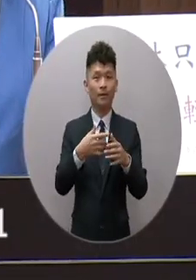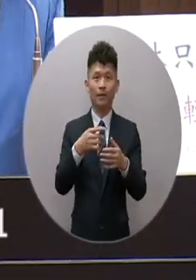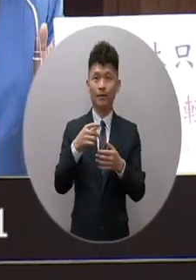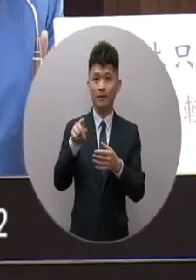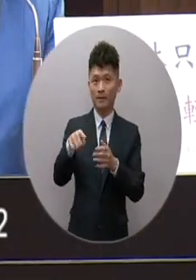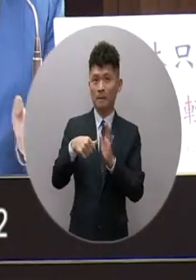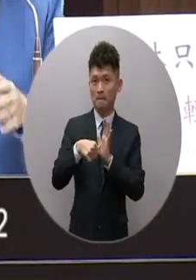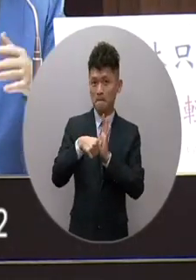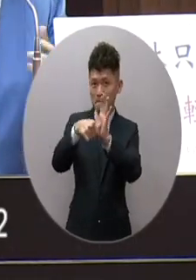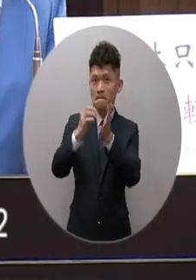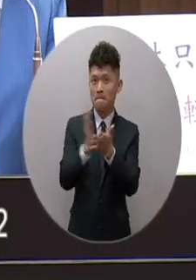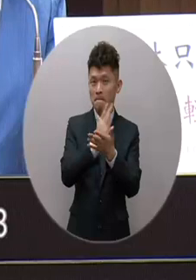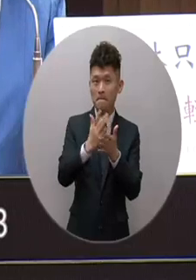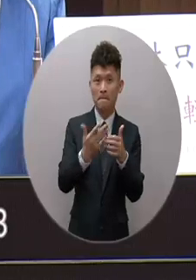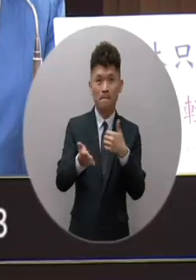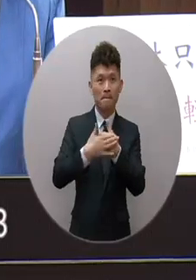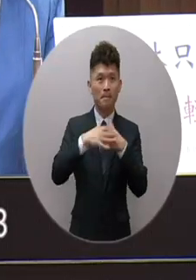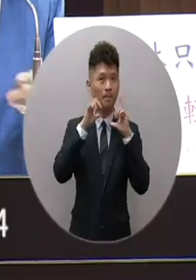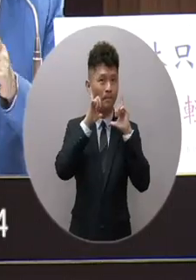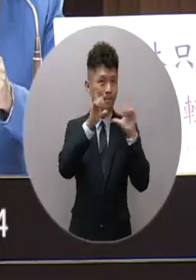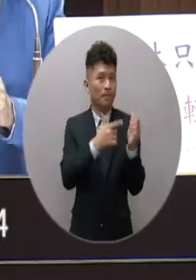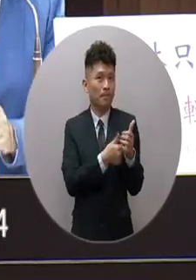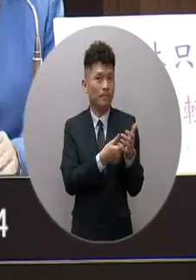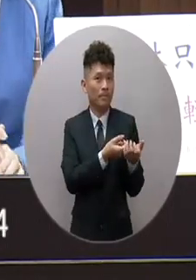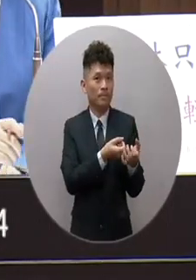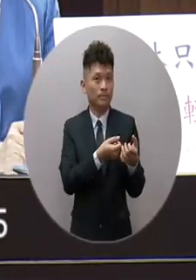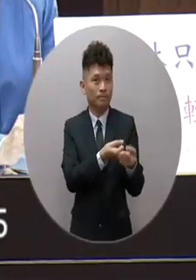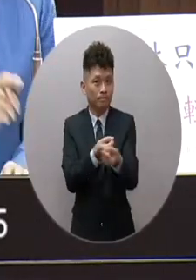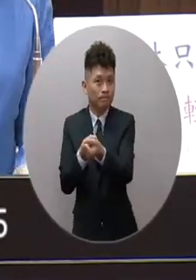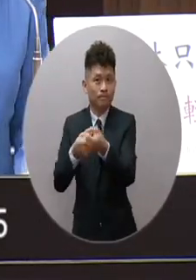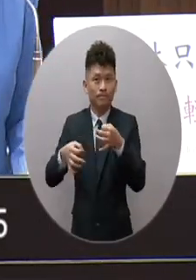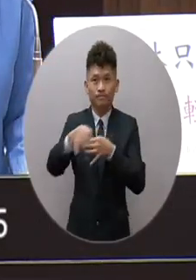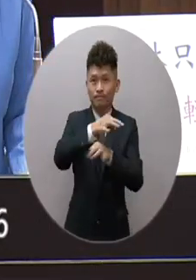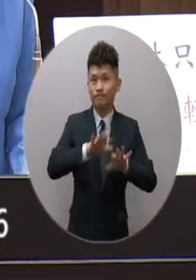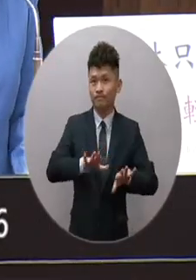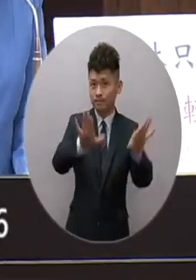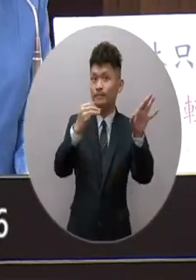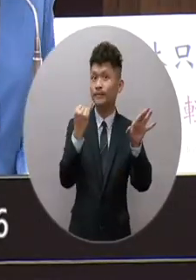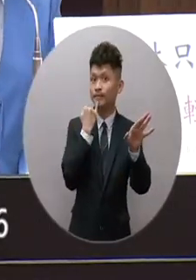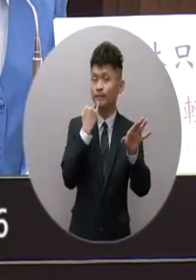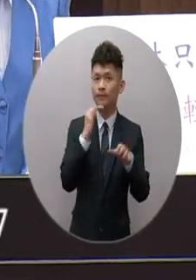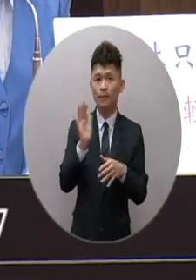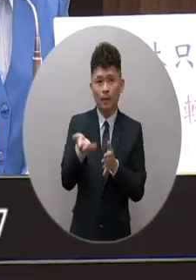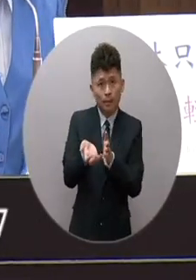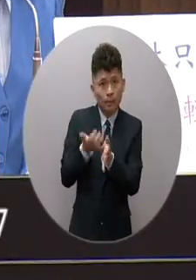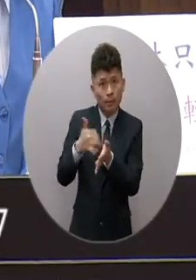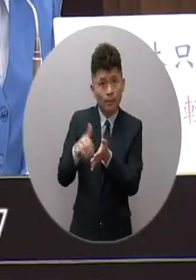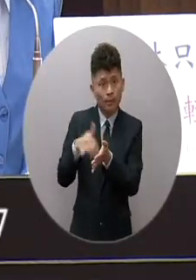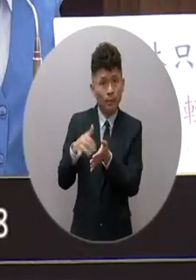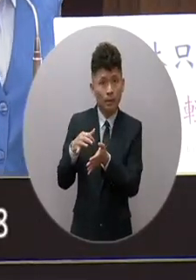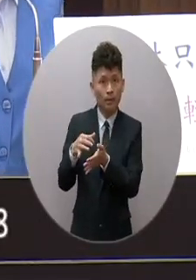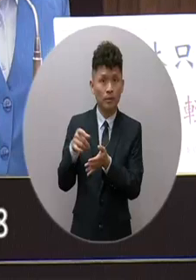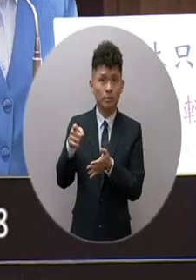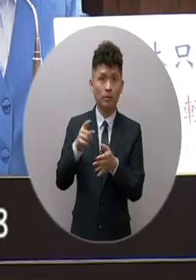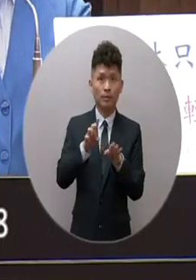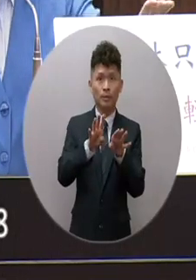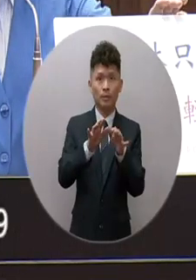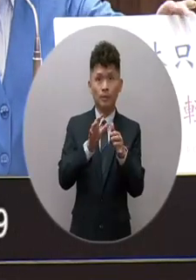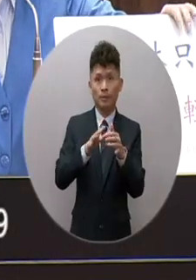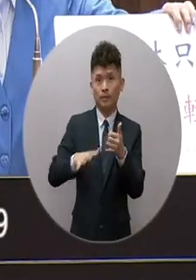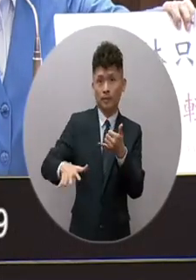其林可以增加台湾的观光跟经济，我是赞成的。可是这个预算是全台湾人民的预